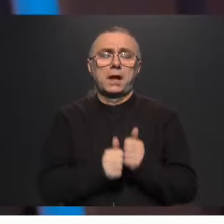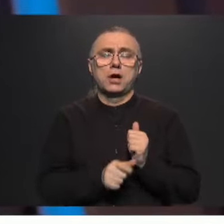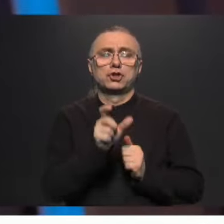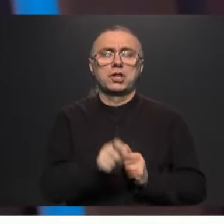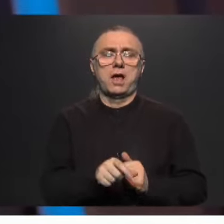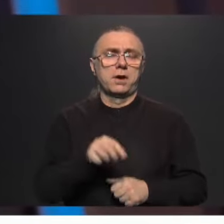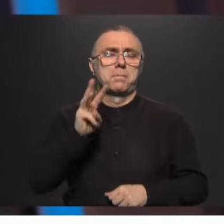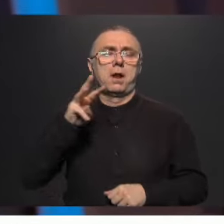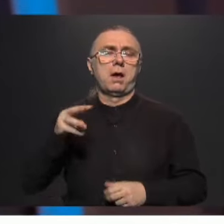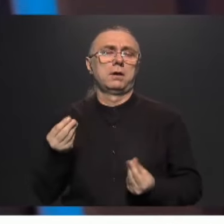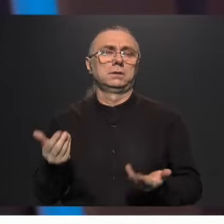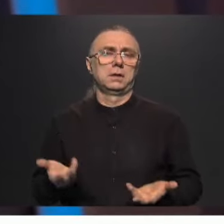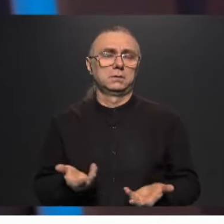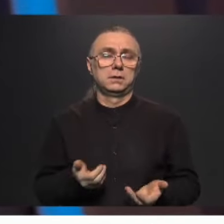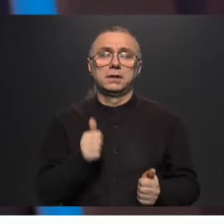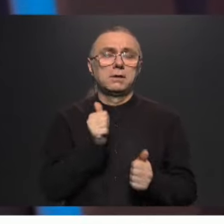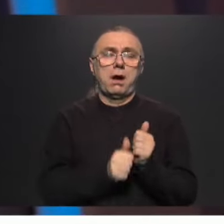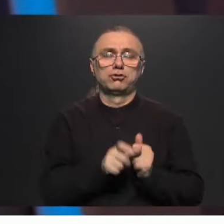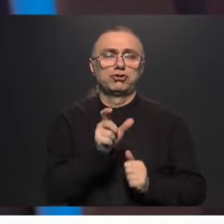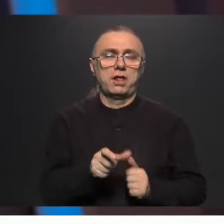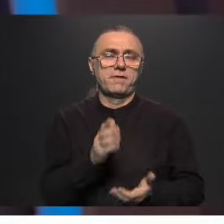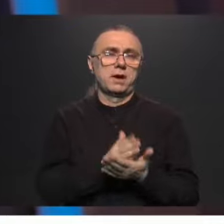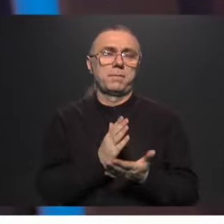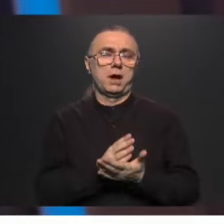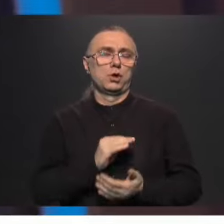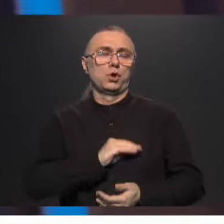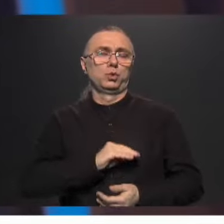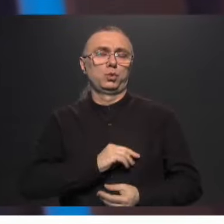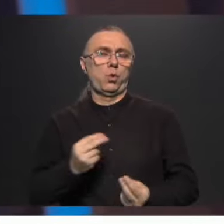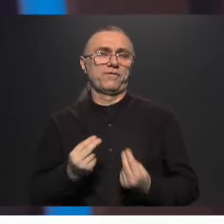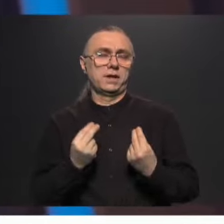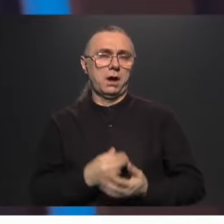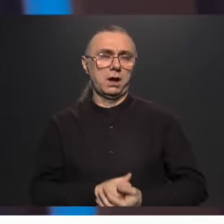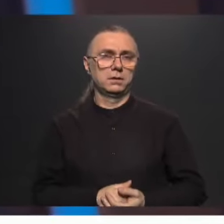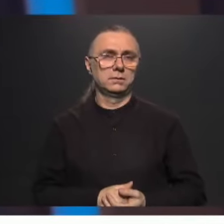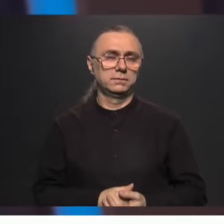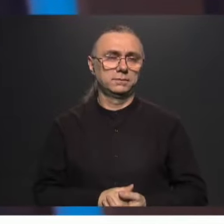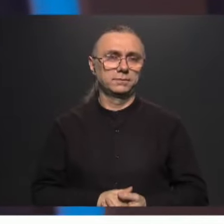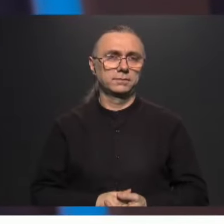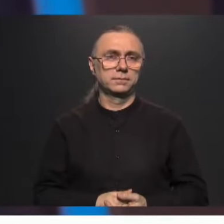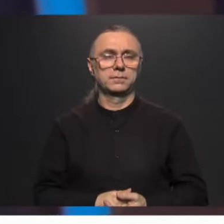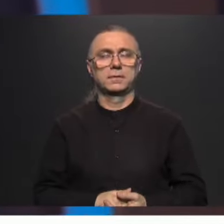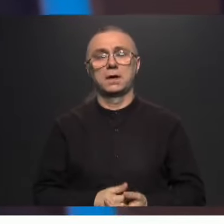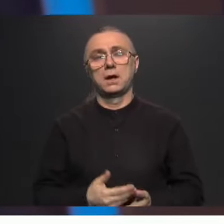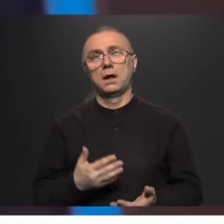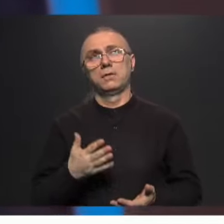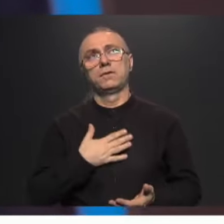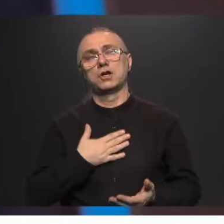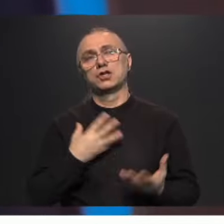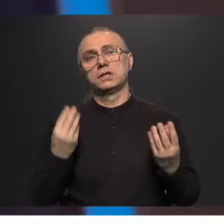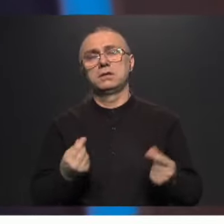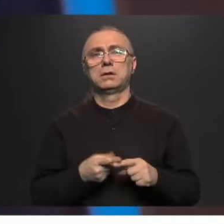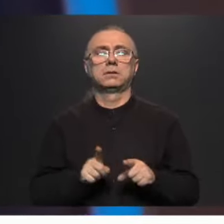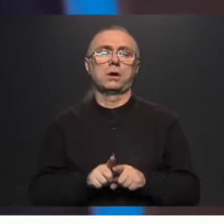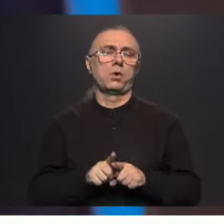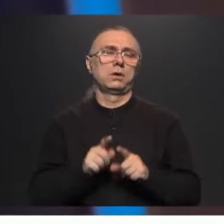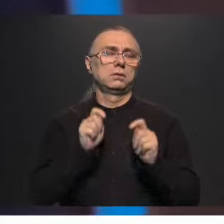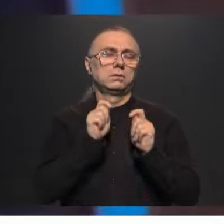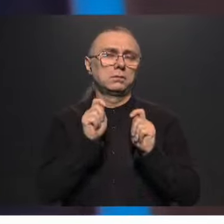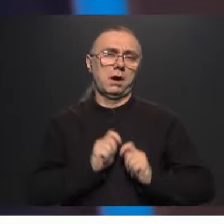не каждый имеет духовника. То есть это такое действительно в наши дни дар какой-то Божий, когда у тебя есть